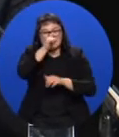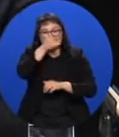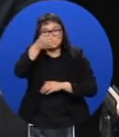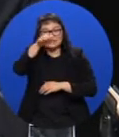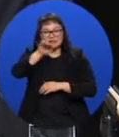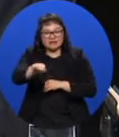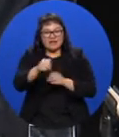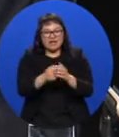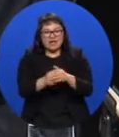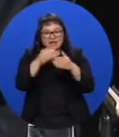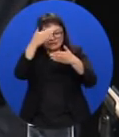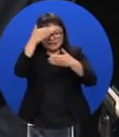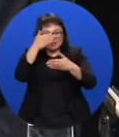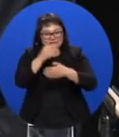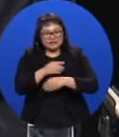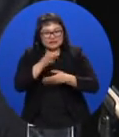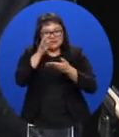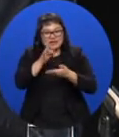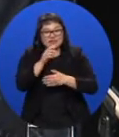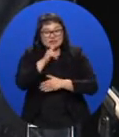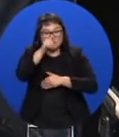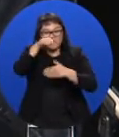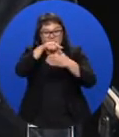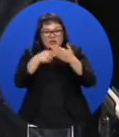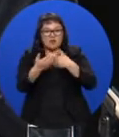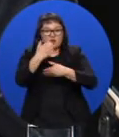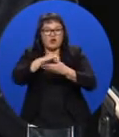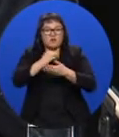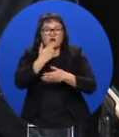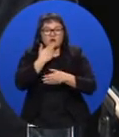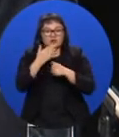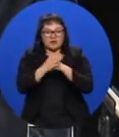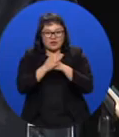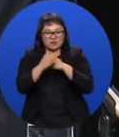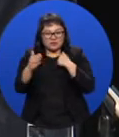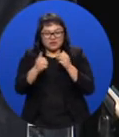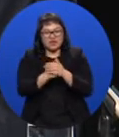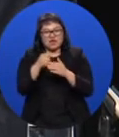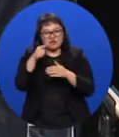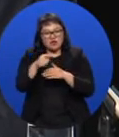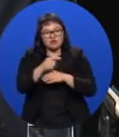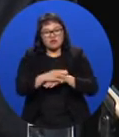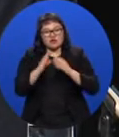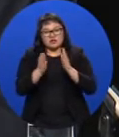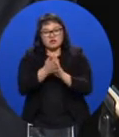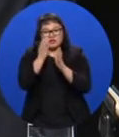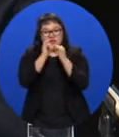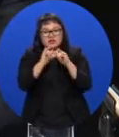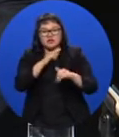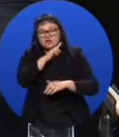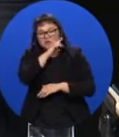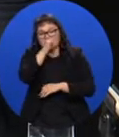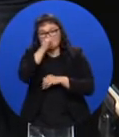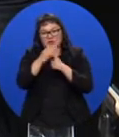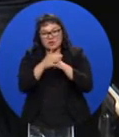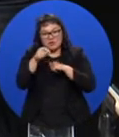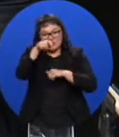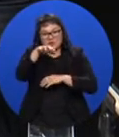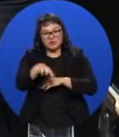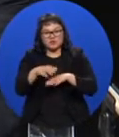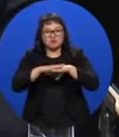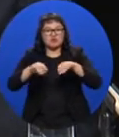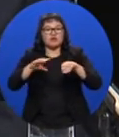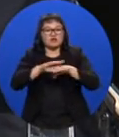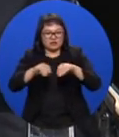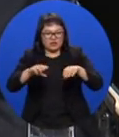재산 등재 사항에 포함되어 있지 않으니 그것에 대해서 시민들께서 의혹을 갖고 계시니 그 의구심을 오늘 이 자리에서